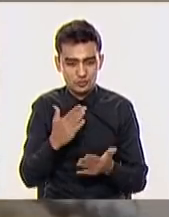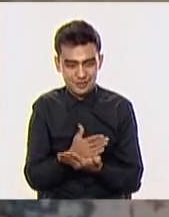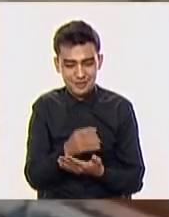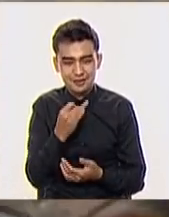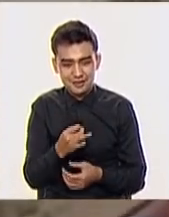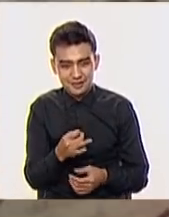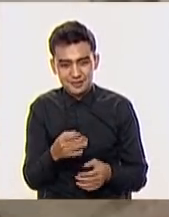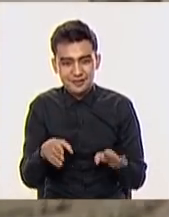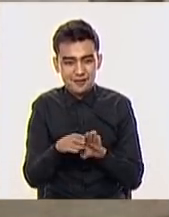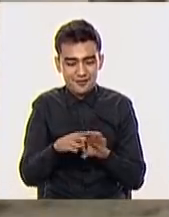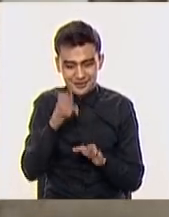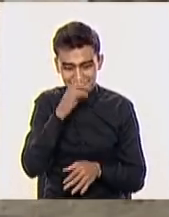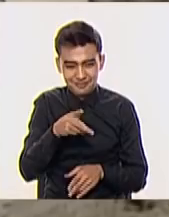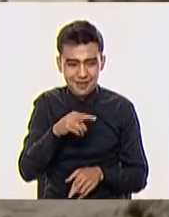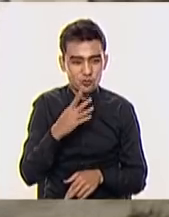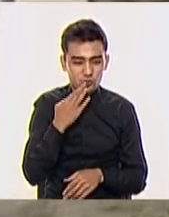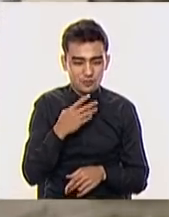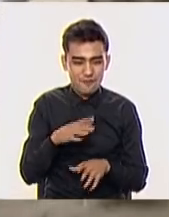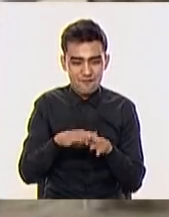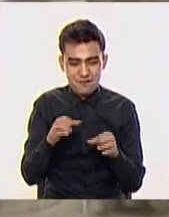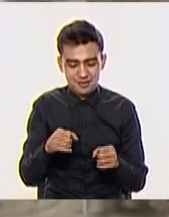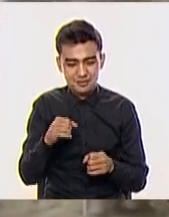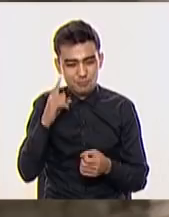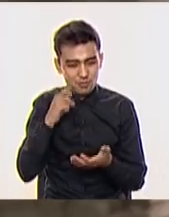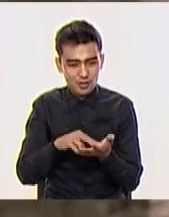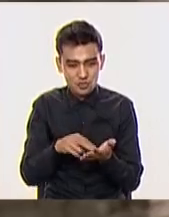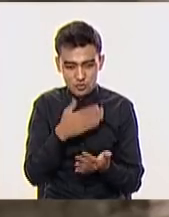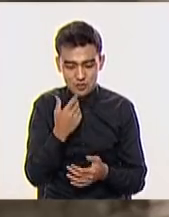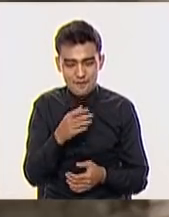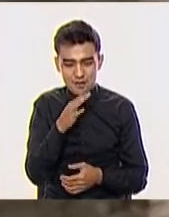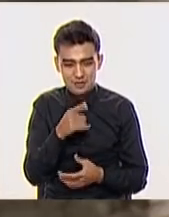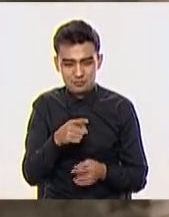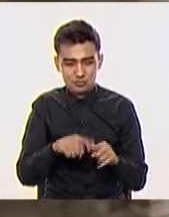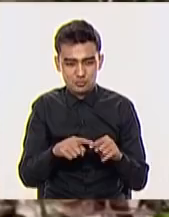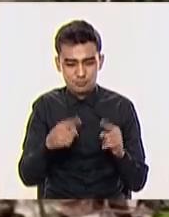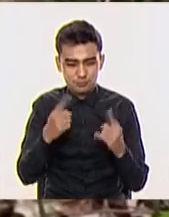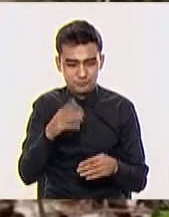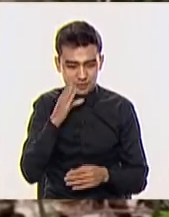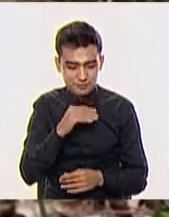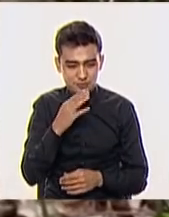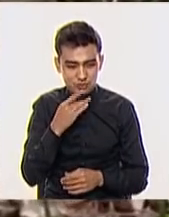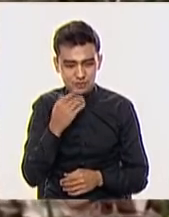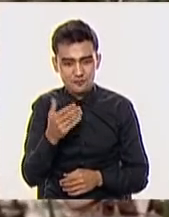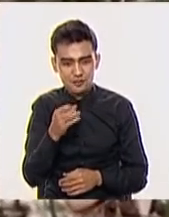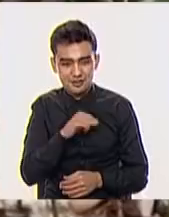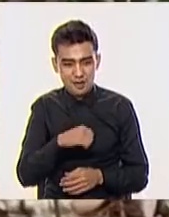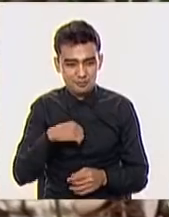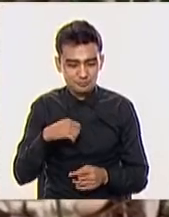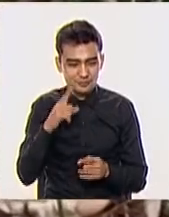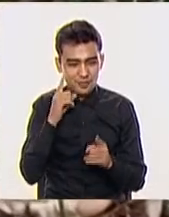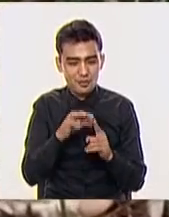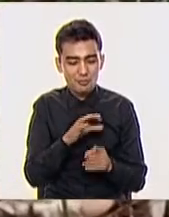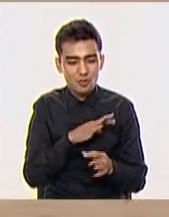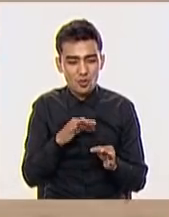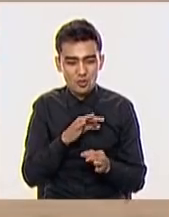Несмотря на это, закрывать страну для туристов власти не планируют. Пандемия почти разорила местный турбизнес. Самое популярное направление – Пхукет